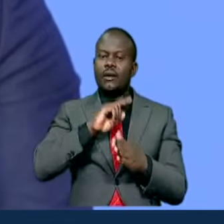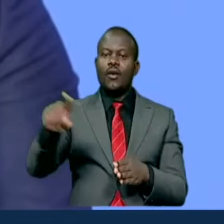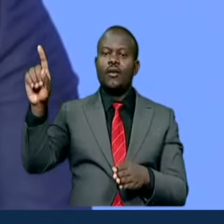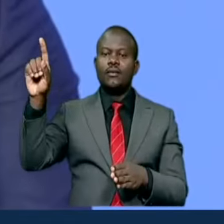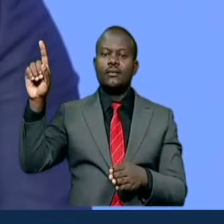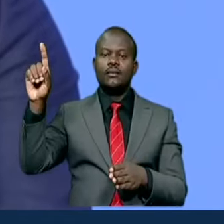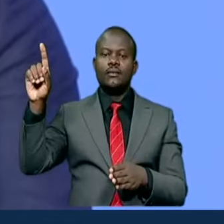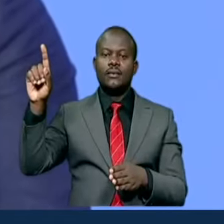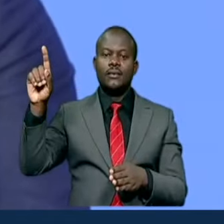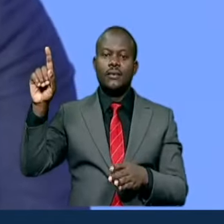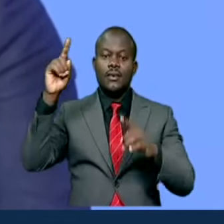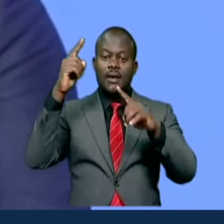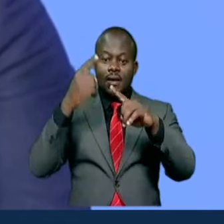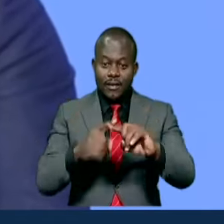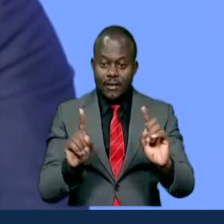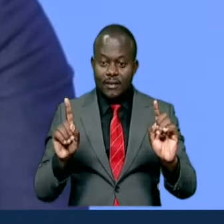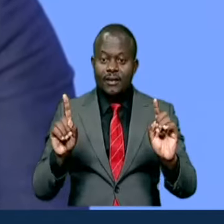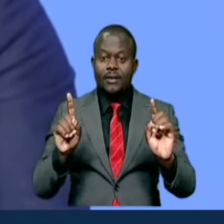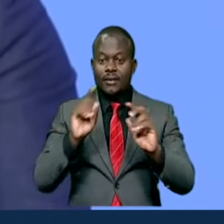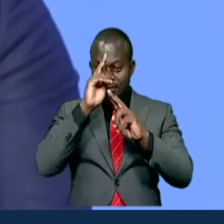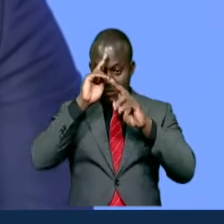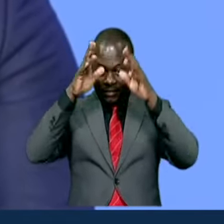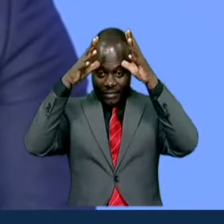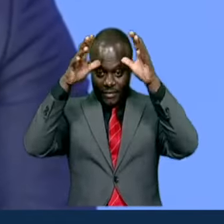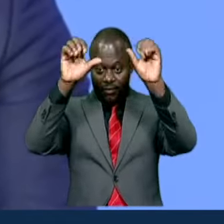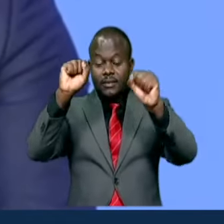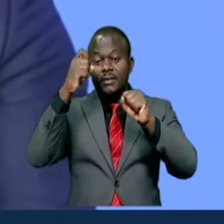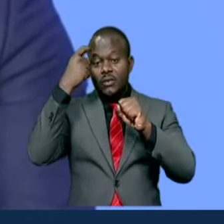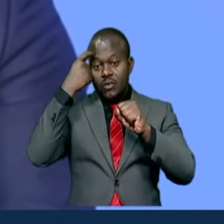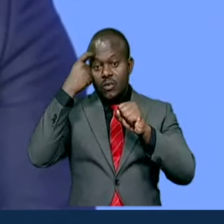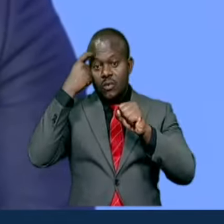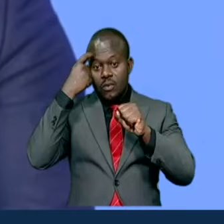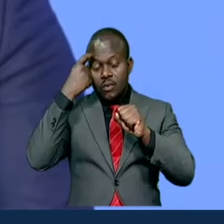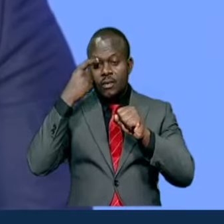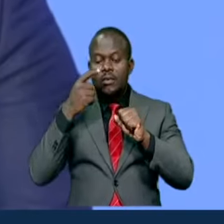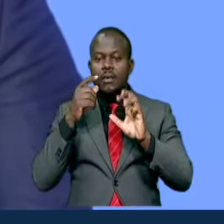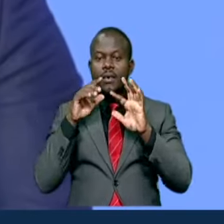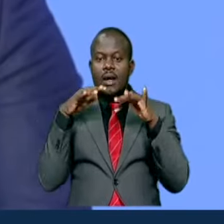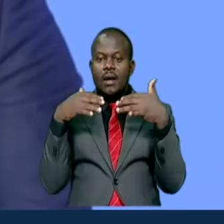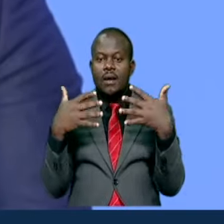twari kugenda, ariko nyakubahwa Perezida wa Repubulika ukuntu